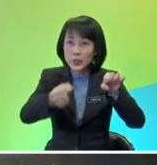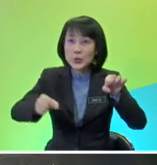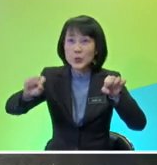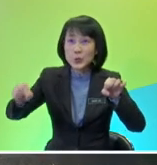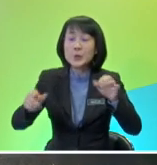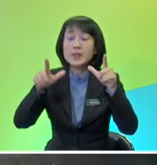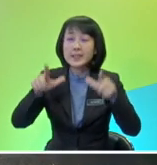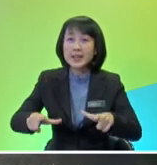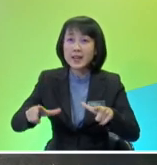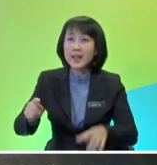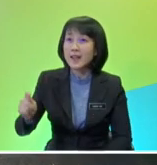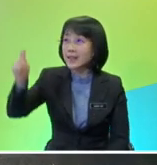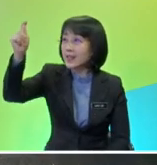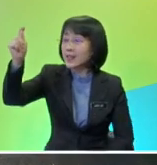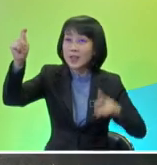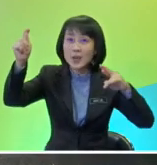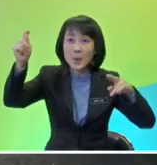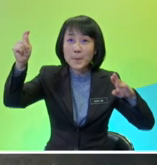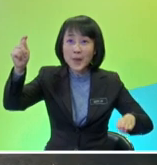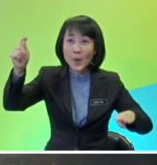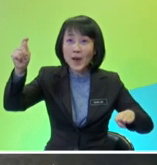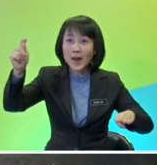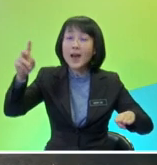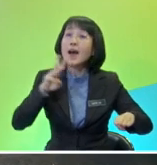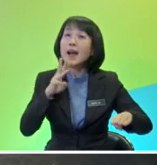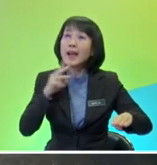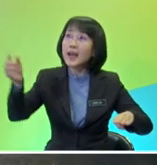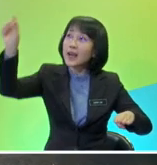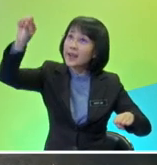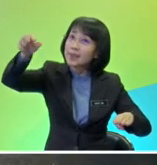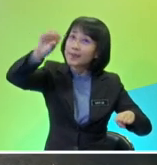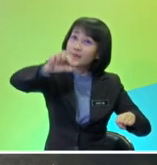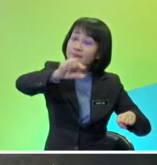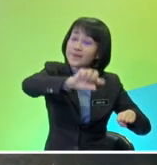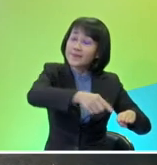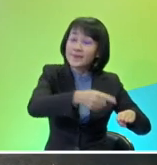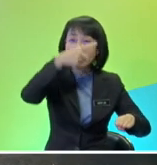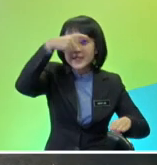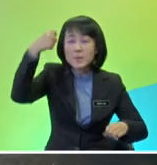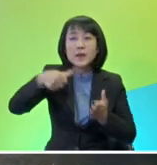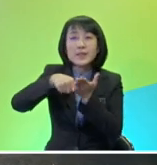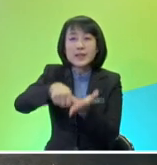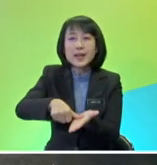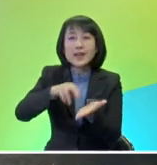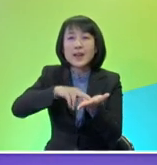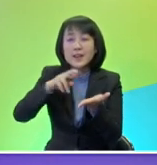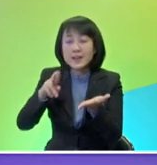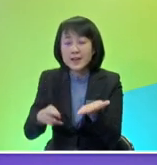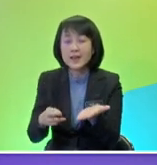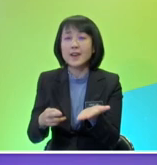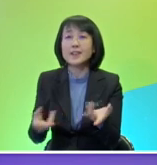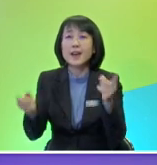berbeza, air akan mengalir keluar ke hujung bawah siphon dan tekanan rendah terhasil di dalam tiub